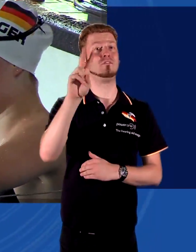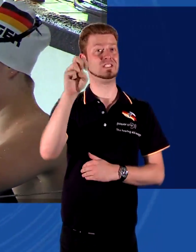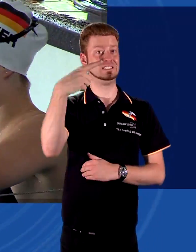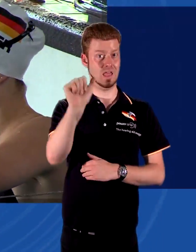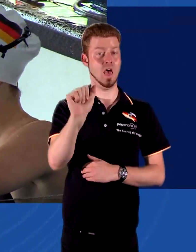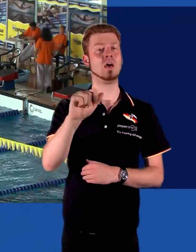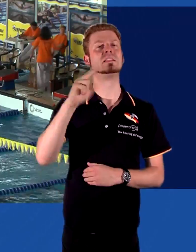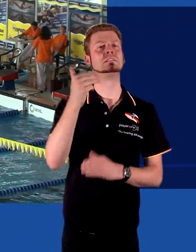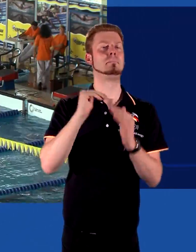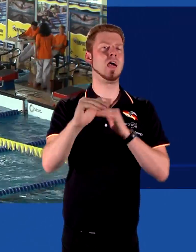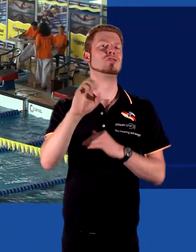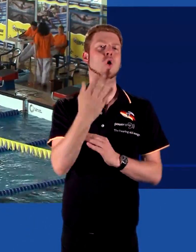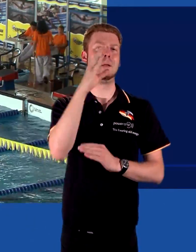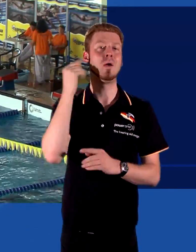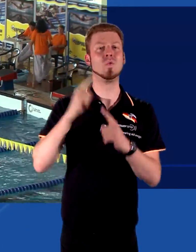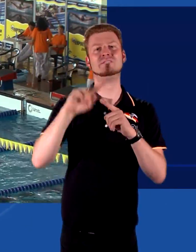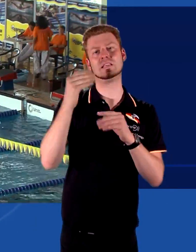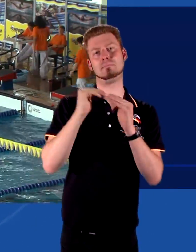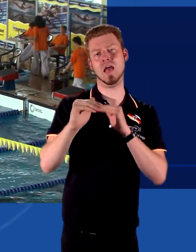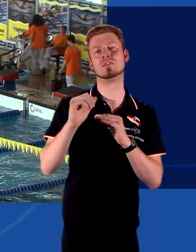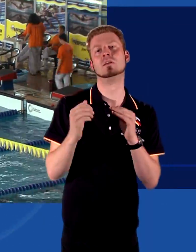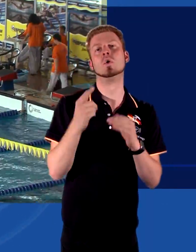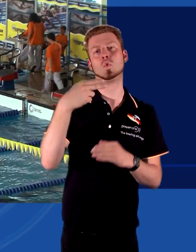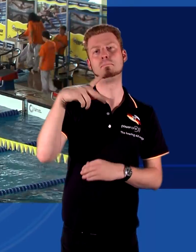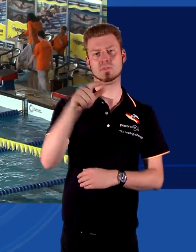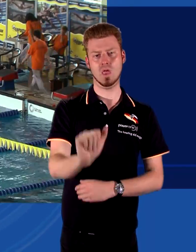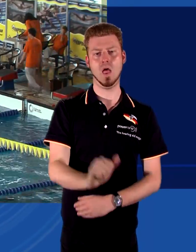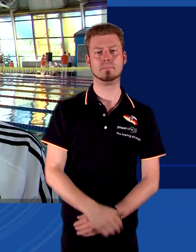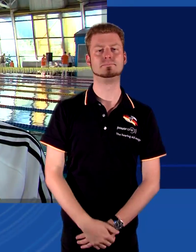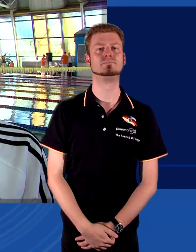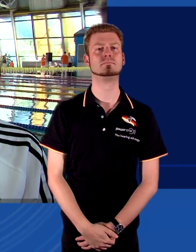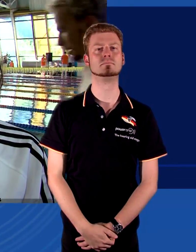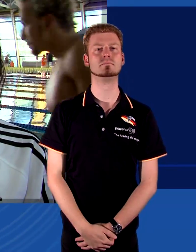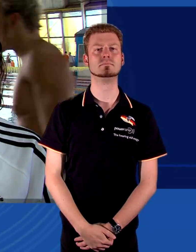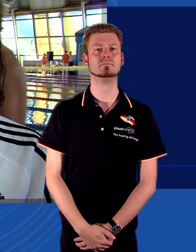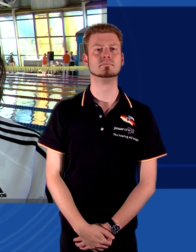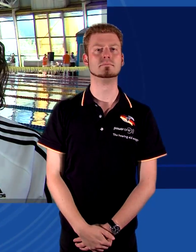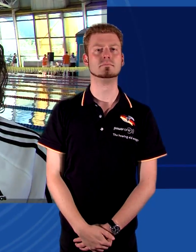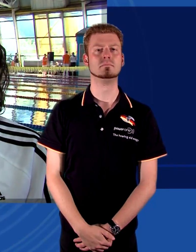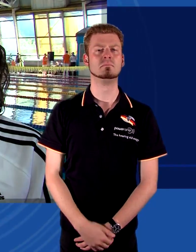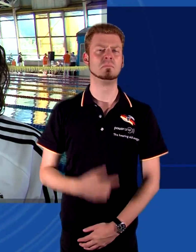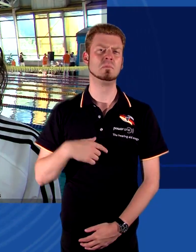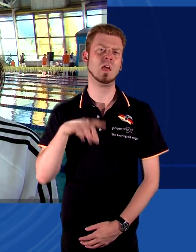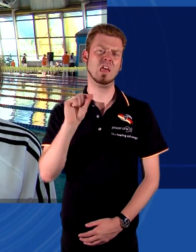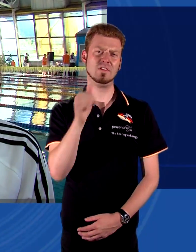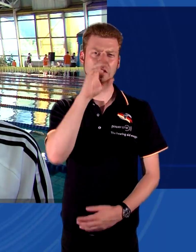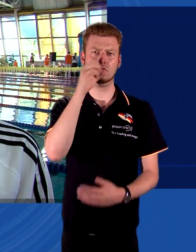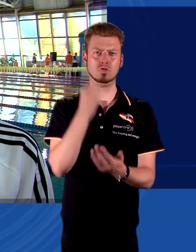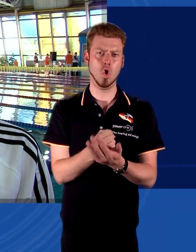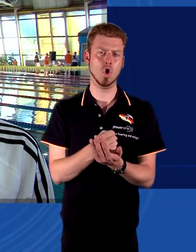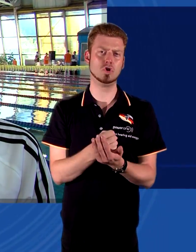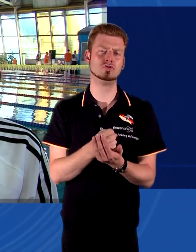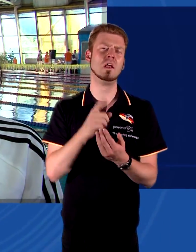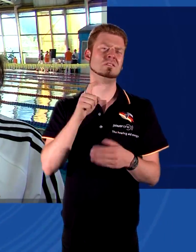und Linda Neumann. Dahinter auf Platz 4 Teamkollegin Jamila Gupta. Ja, ich bin schon ein bisschen enttäuscht. Das